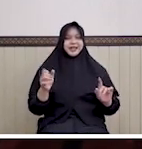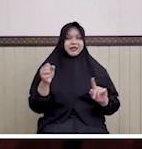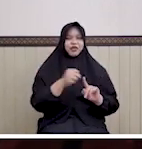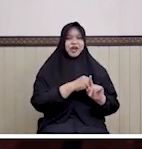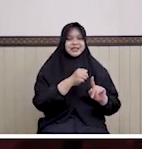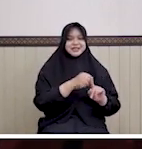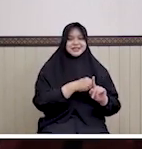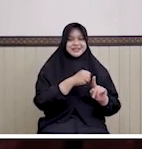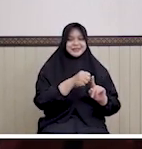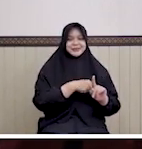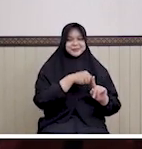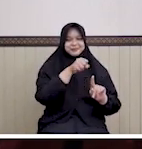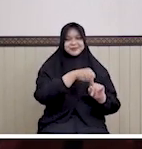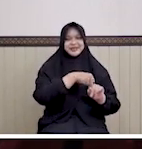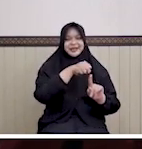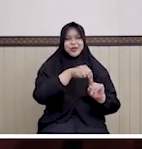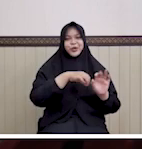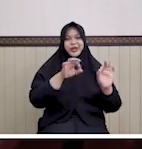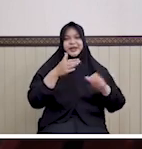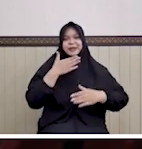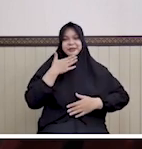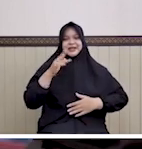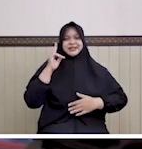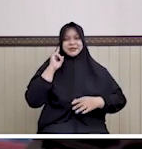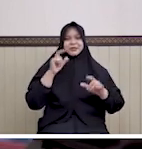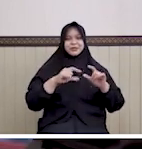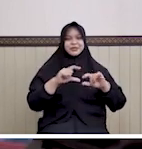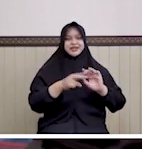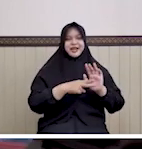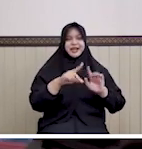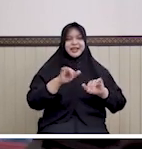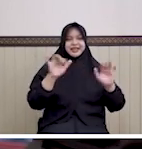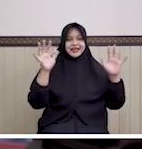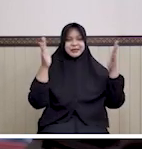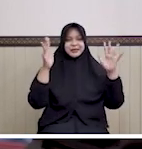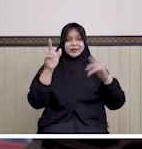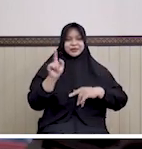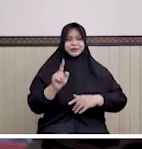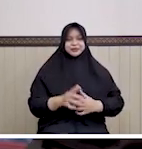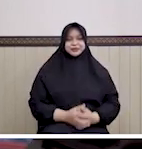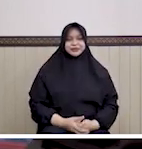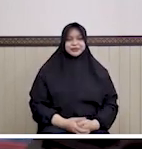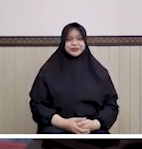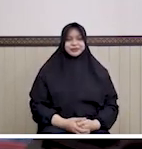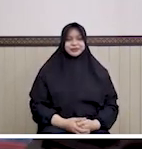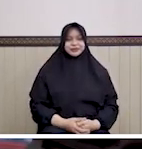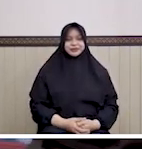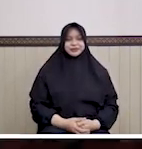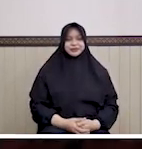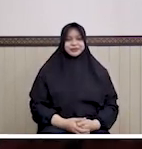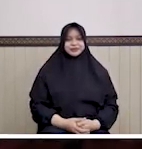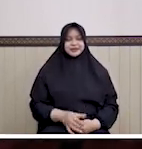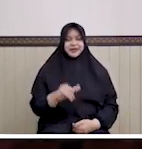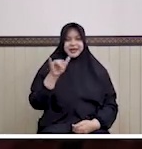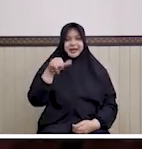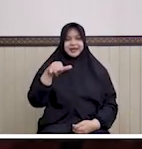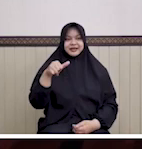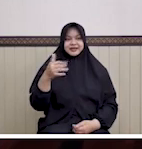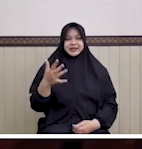kasih ya Iya siap-siap terima kasih Bu Santi kita beri Applause terlebih dahulu makasih iya